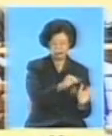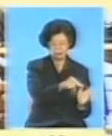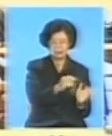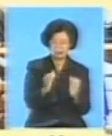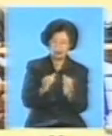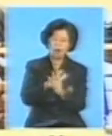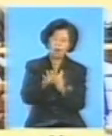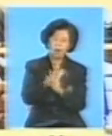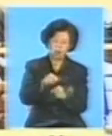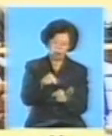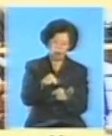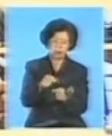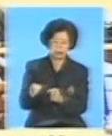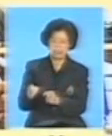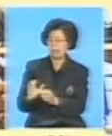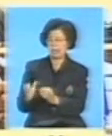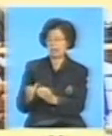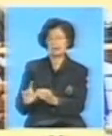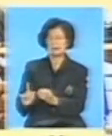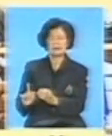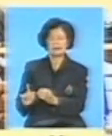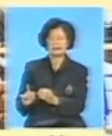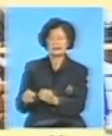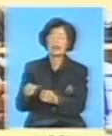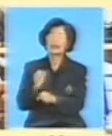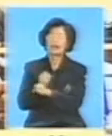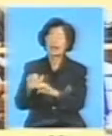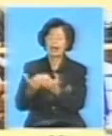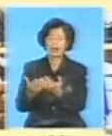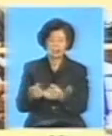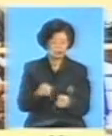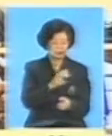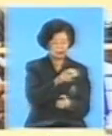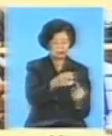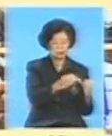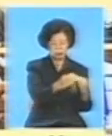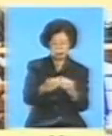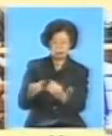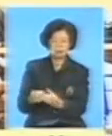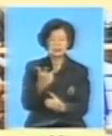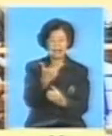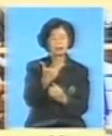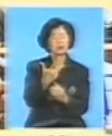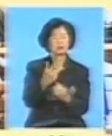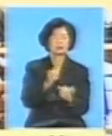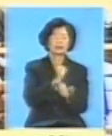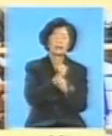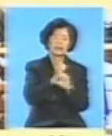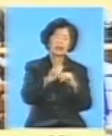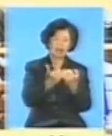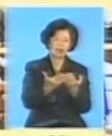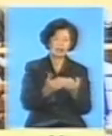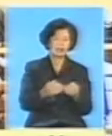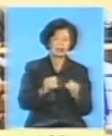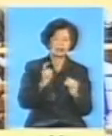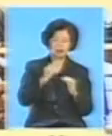นี้ไม่ไหวแน่แต่ต้องเรียนและจะจัดระเบียบยังไงคน3กลุ่มนี้ให้ได้นะครับวันนี้พอเรากำหนดอย่